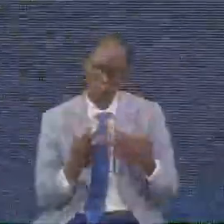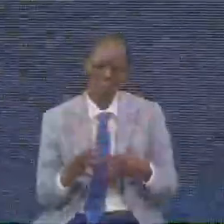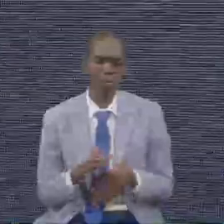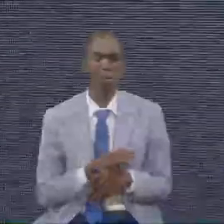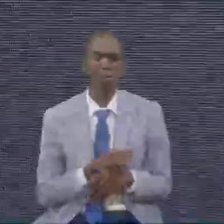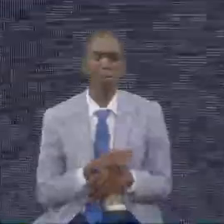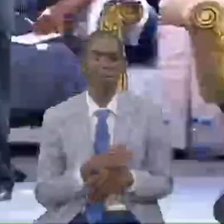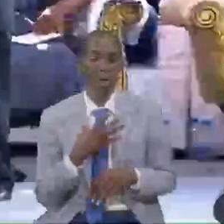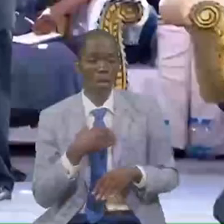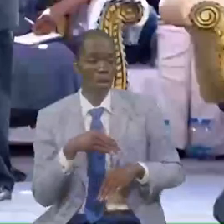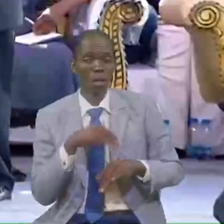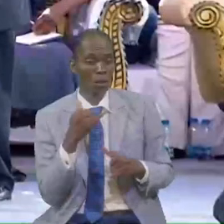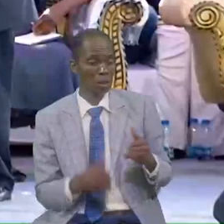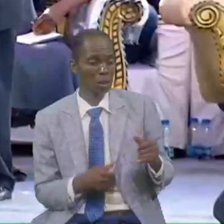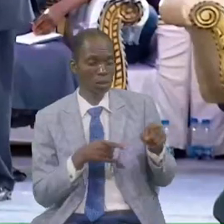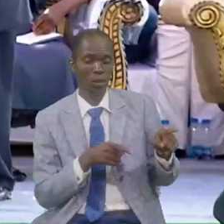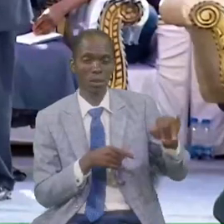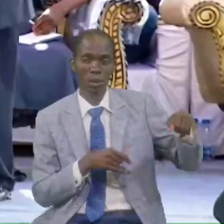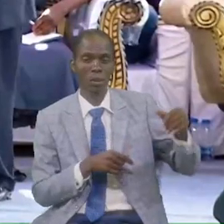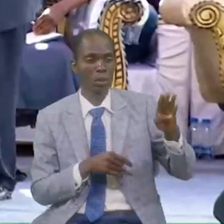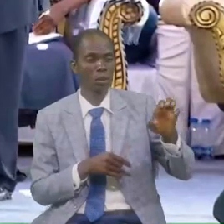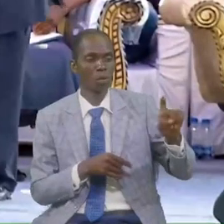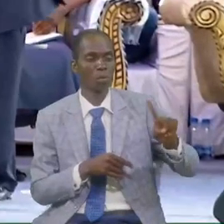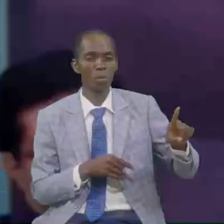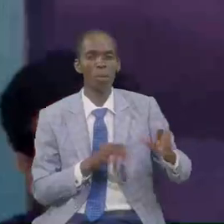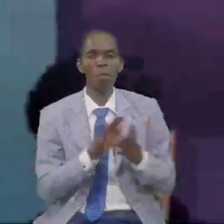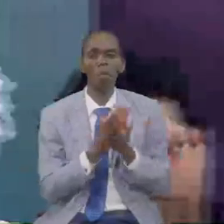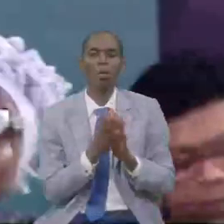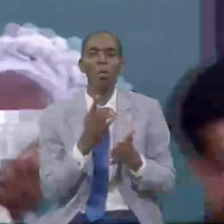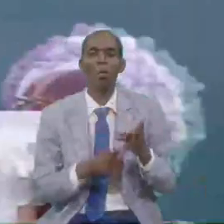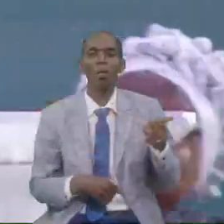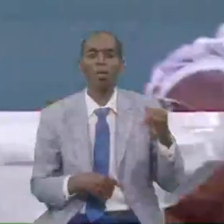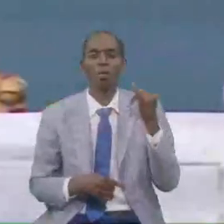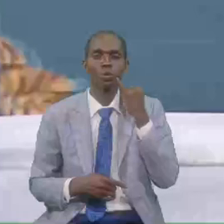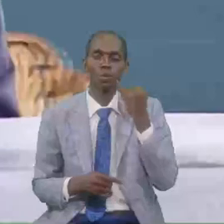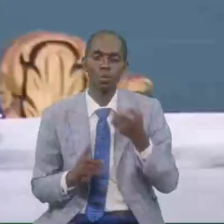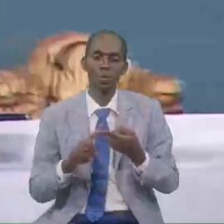À un moment, il a connu des chagrins, mais il est devenu ce qu'il devrait devenir.